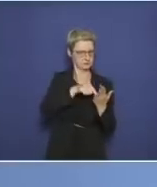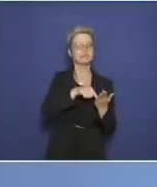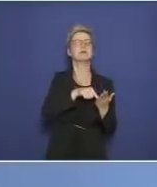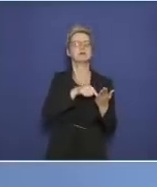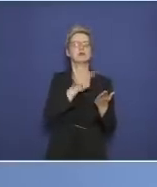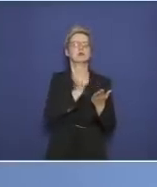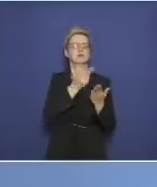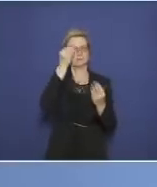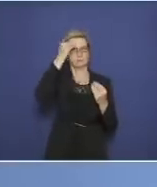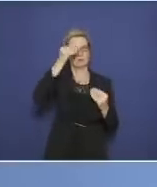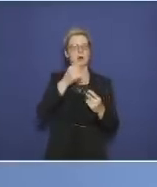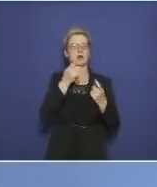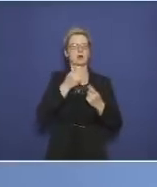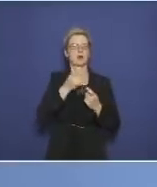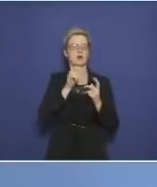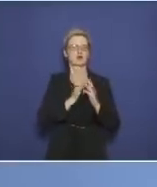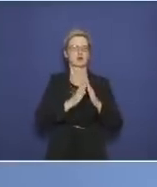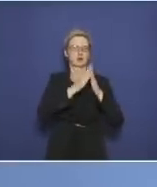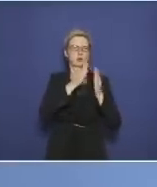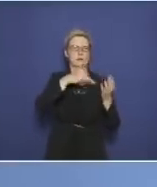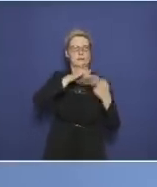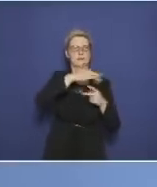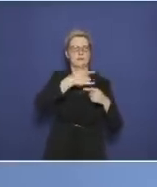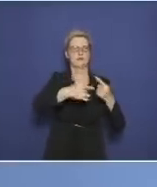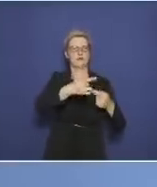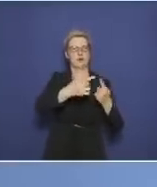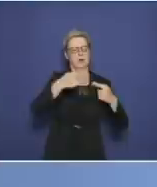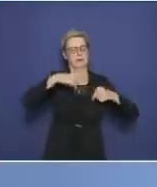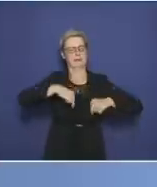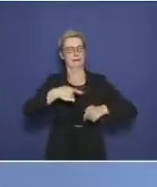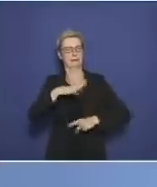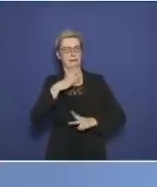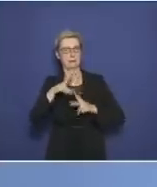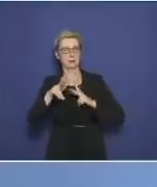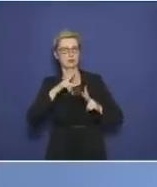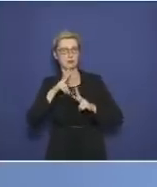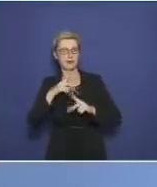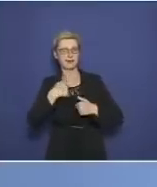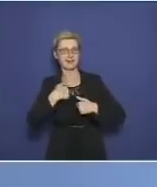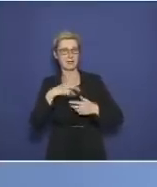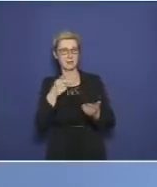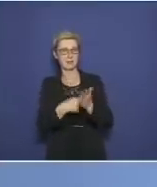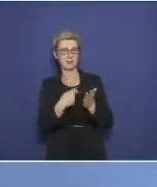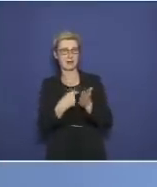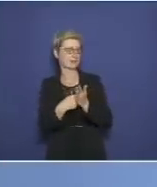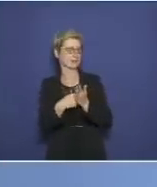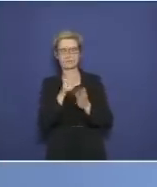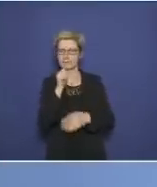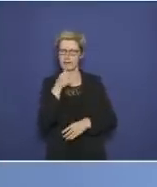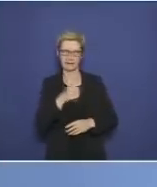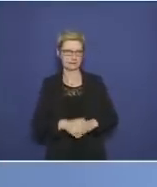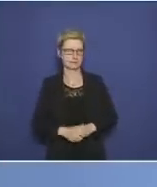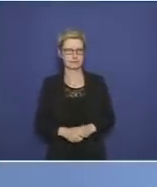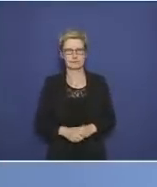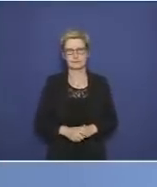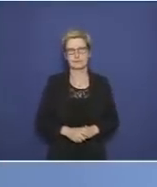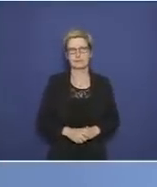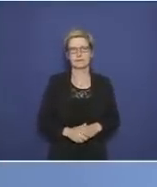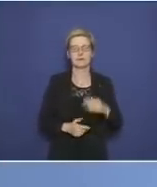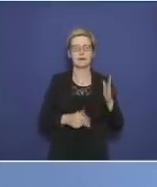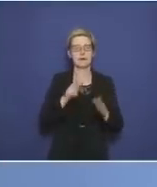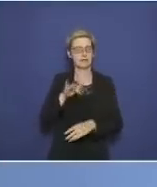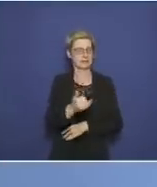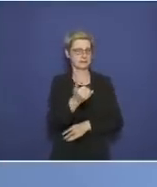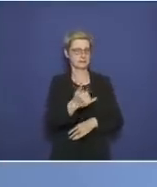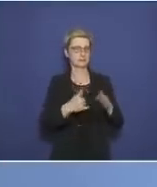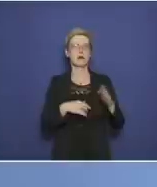innerhalb der katholischen Kirche, den ich als Regierungssprecher hier nicht bewerte. Herr Jessen dazu? Kardinal Marx